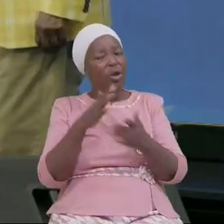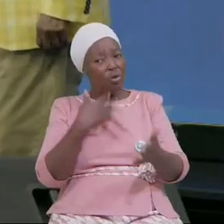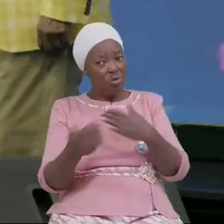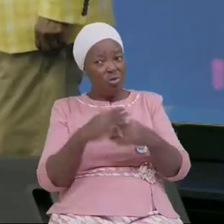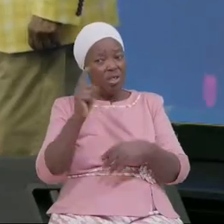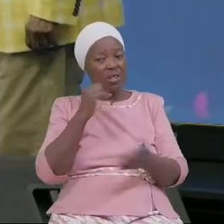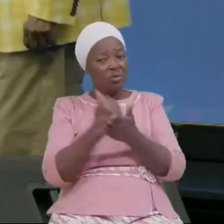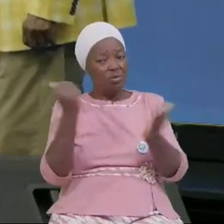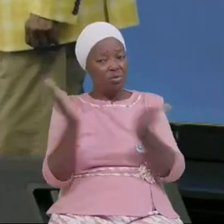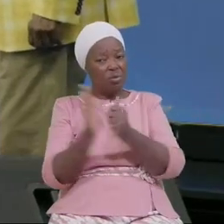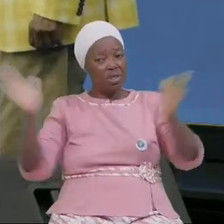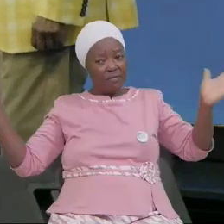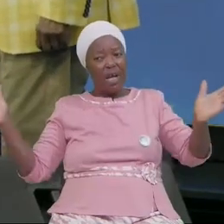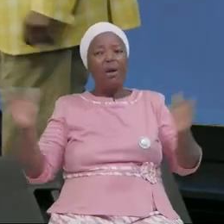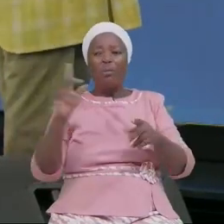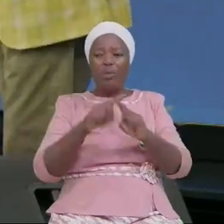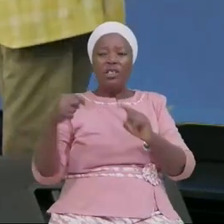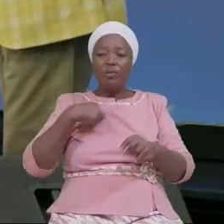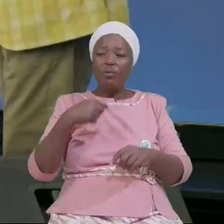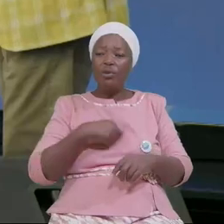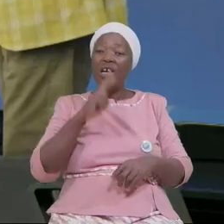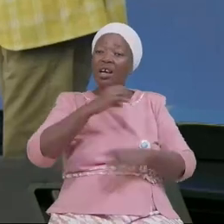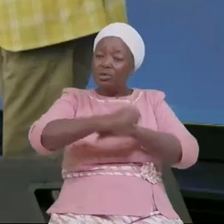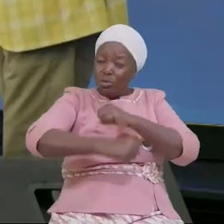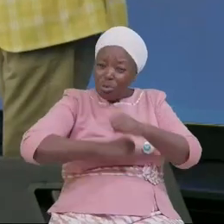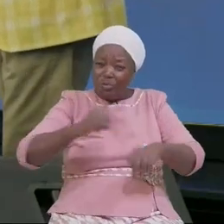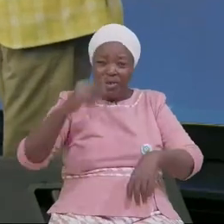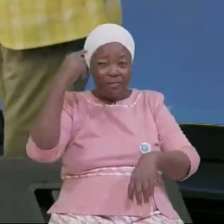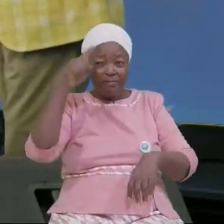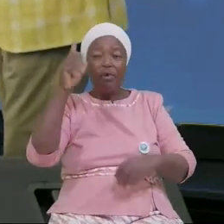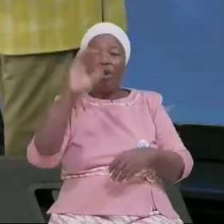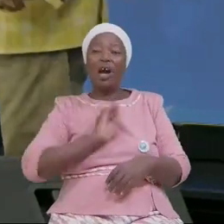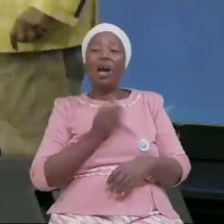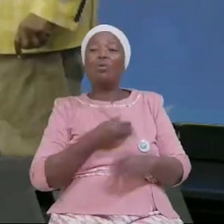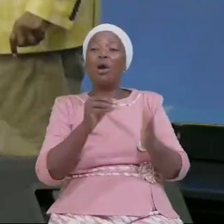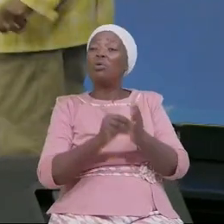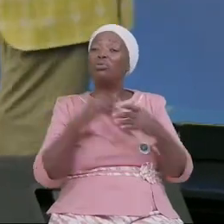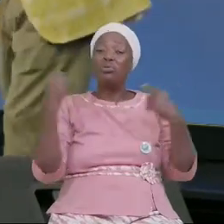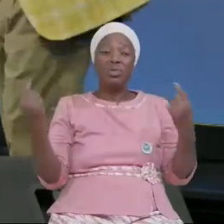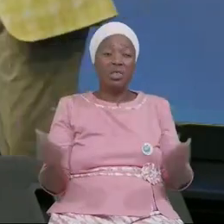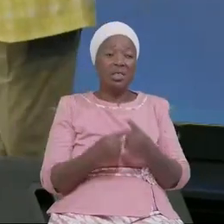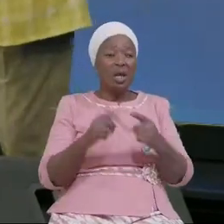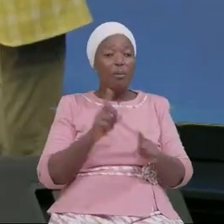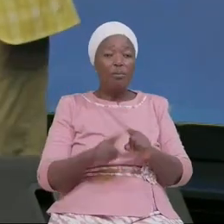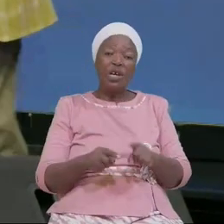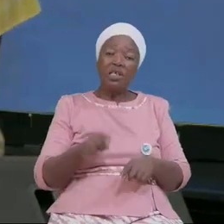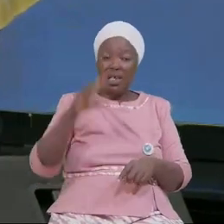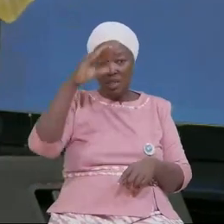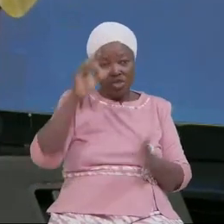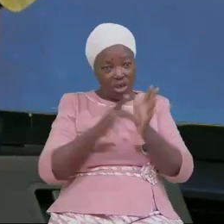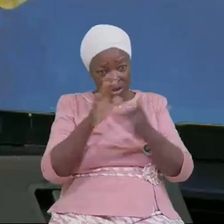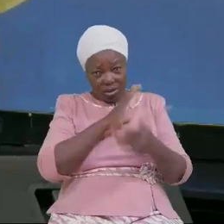crucifié, nous souffrons pour nos péchés. Lui, il souffrait